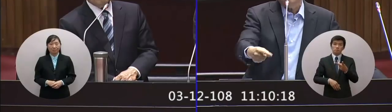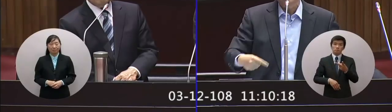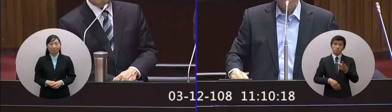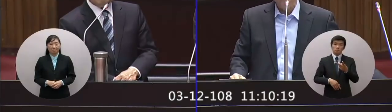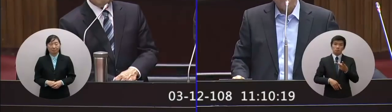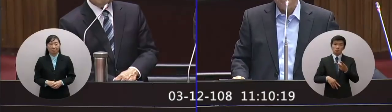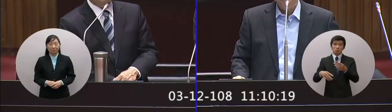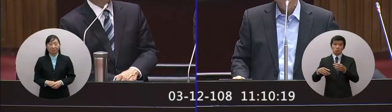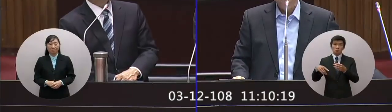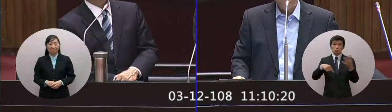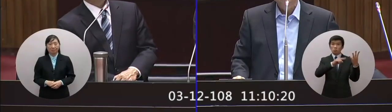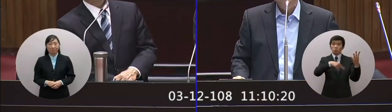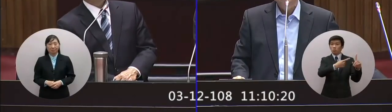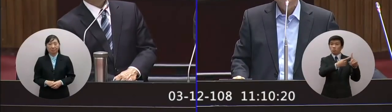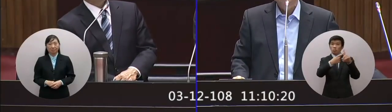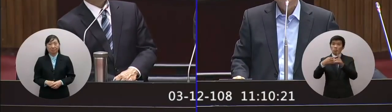要不要到立法院来说明嘛？